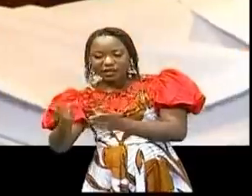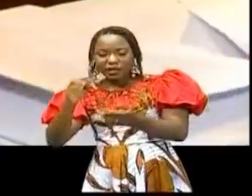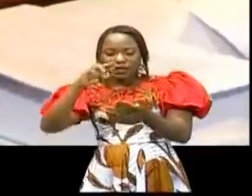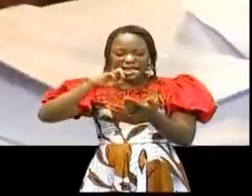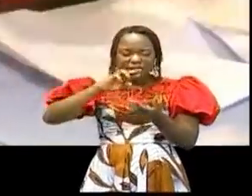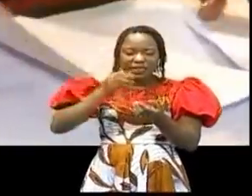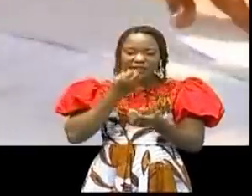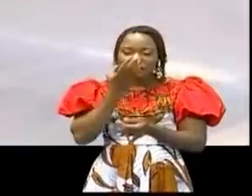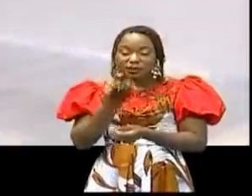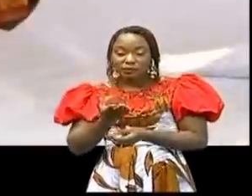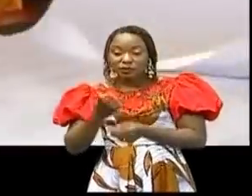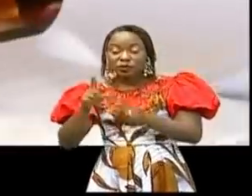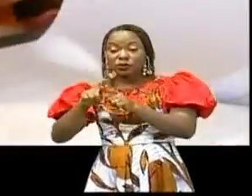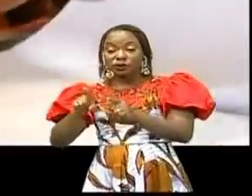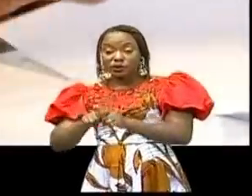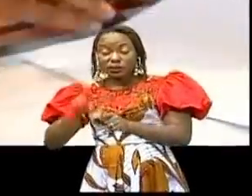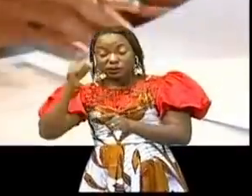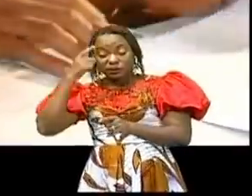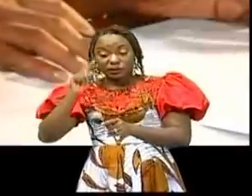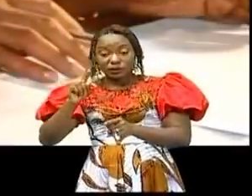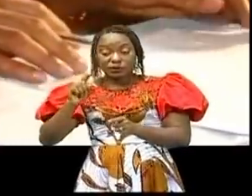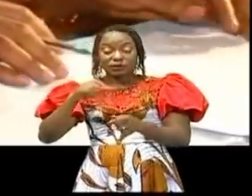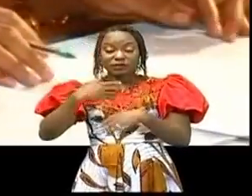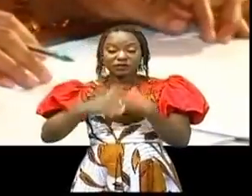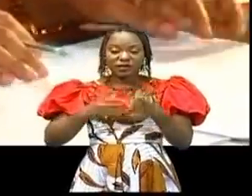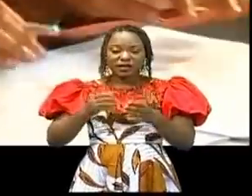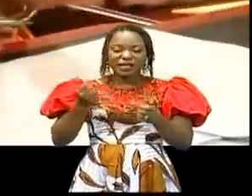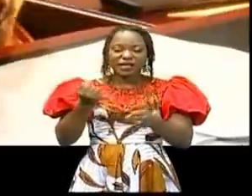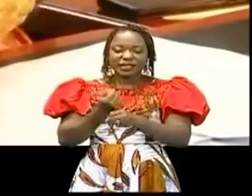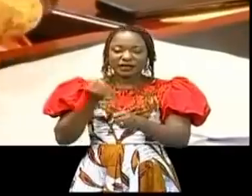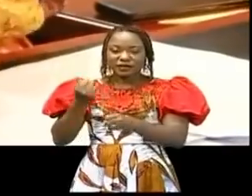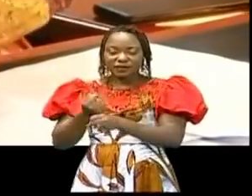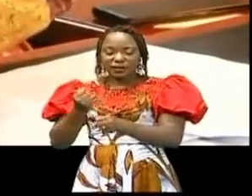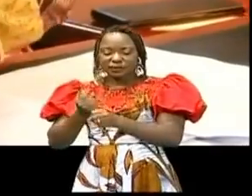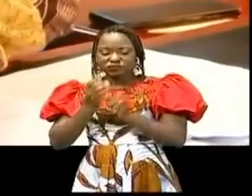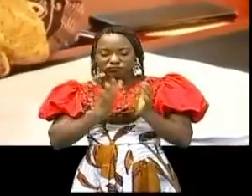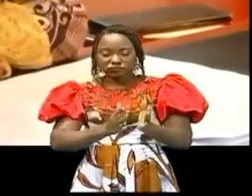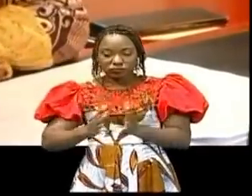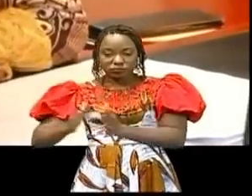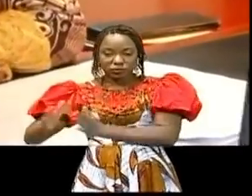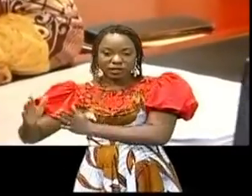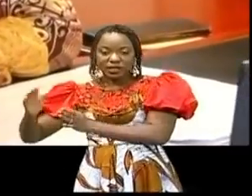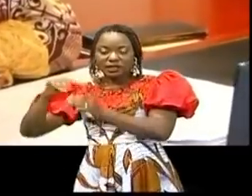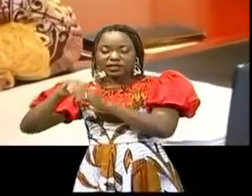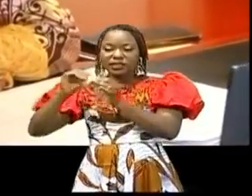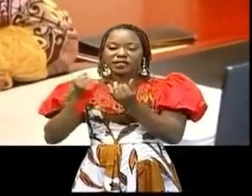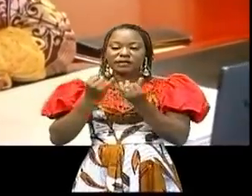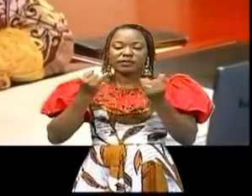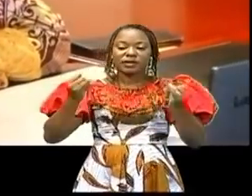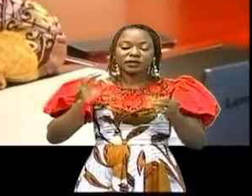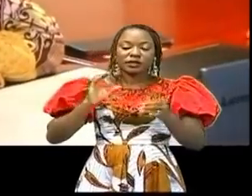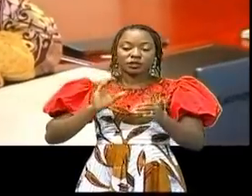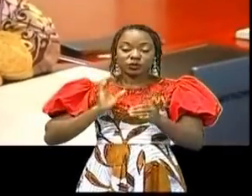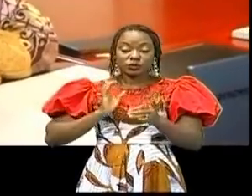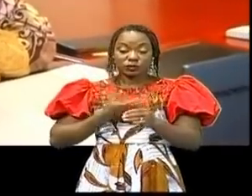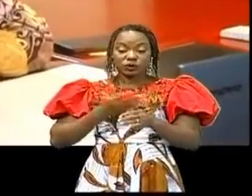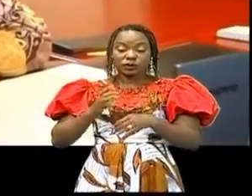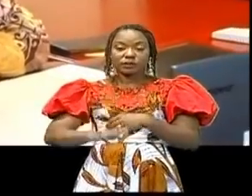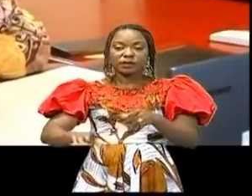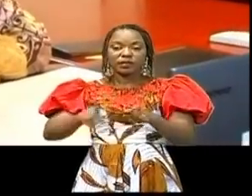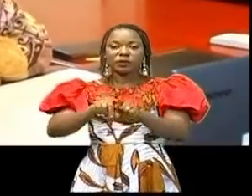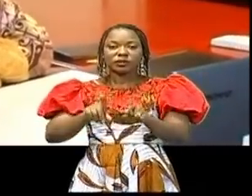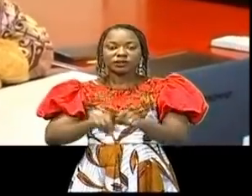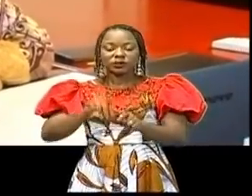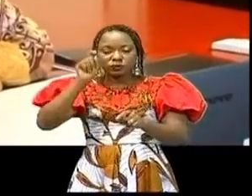référentiels qui constitueront les catalyseurs d'un fonctionnement harmonieux de l'écosystème numérique de notre pays. Et celles-ci devraient